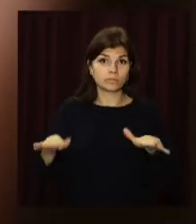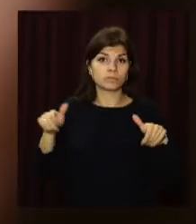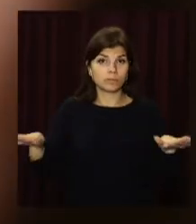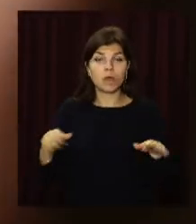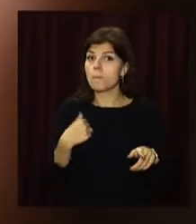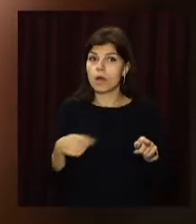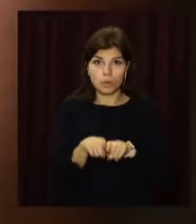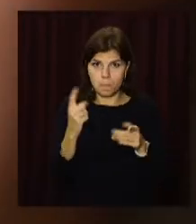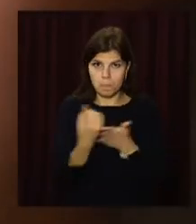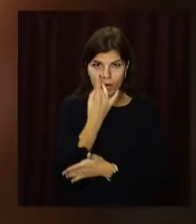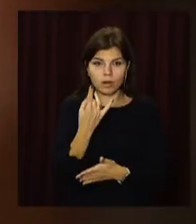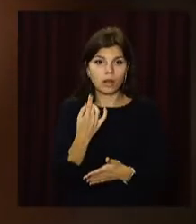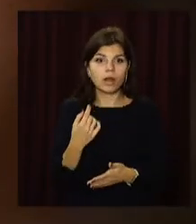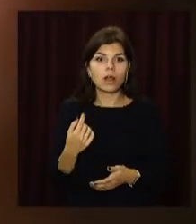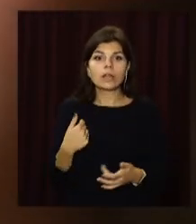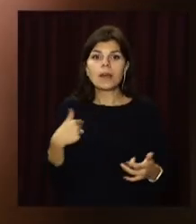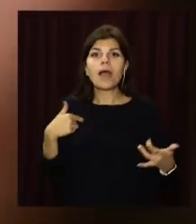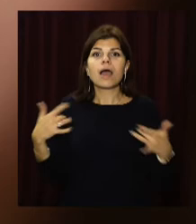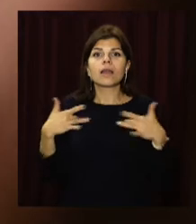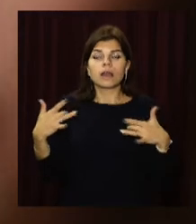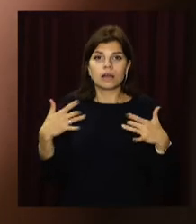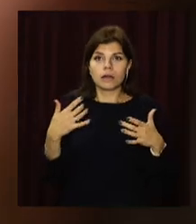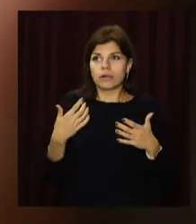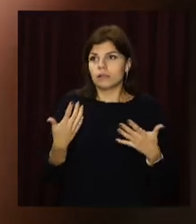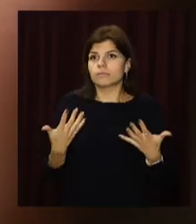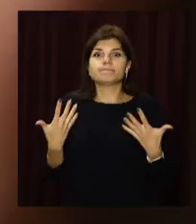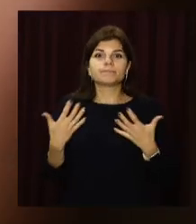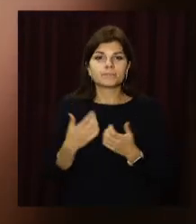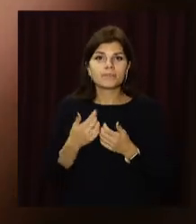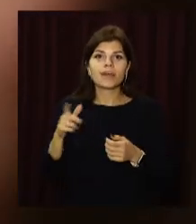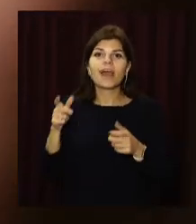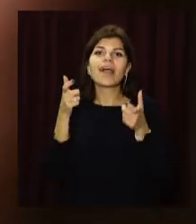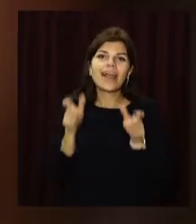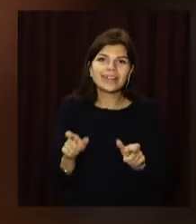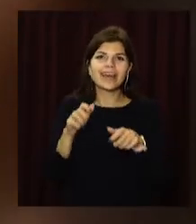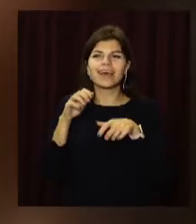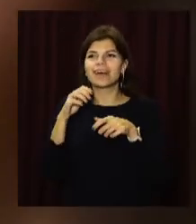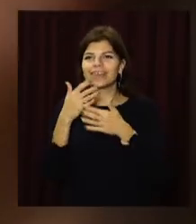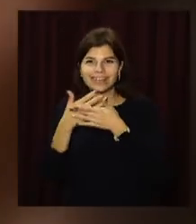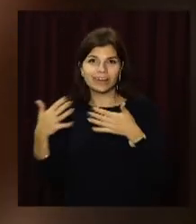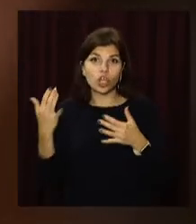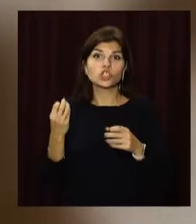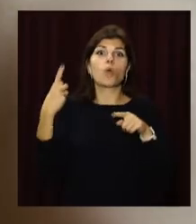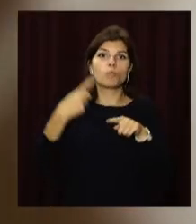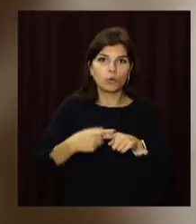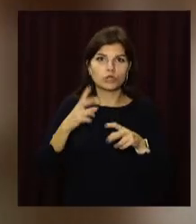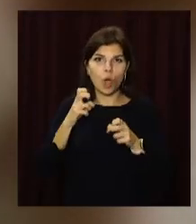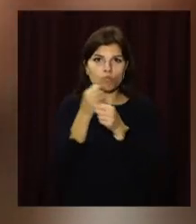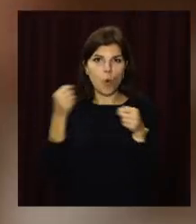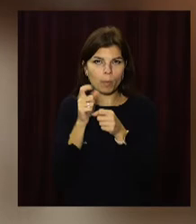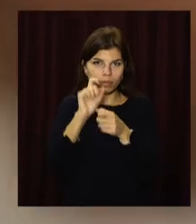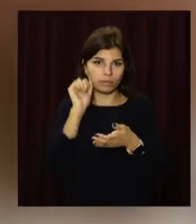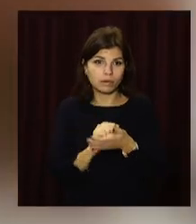первый раз в моей практике. Не хватает нам артистам локдаунов, карантинов, пандемии, так еще и вот это. Друзья, ну